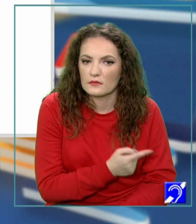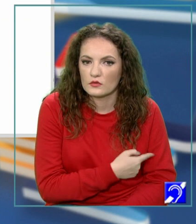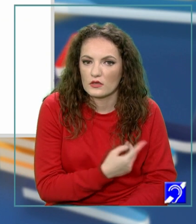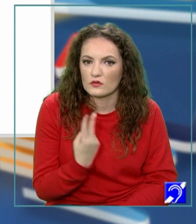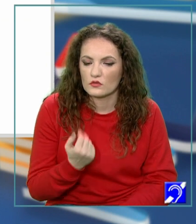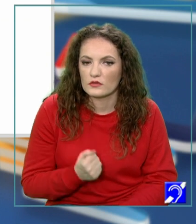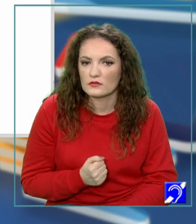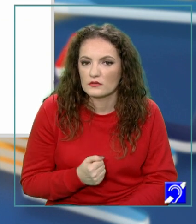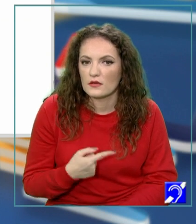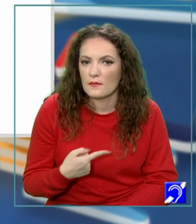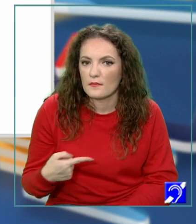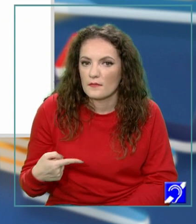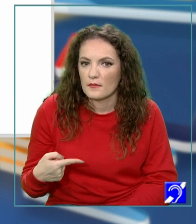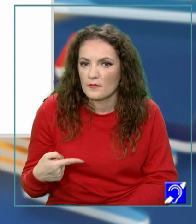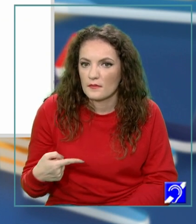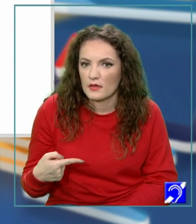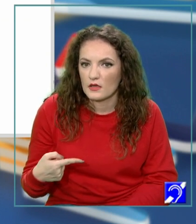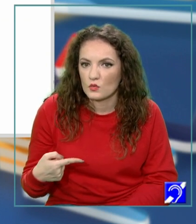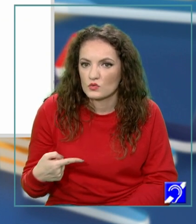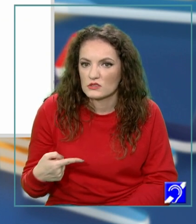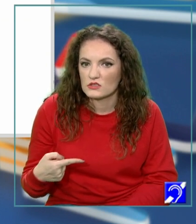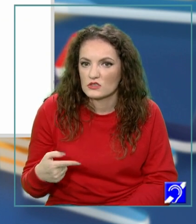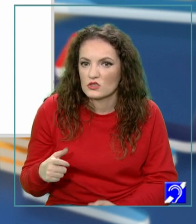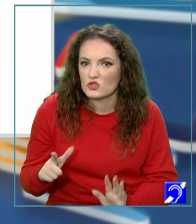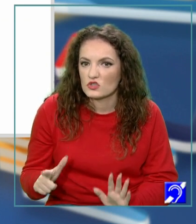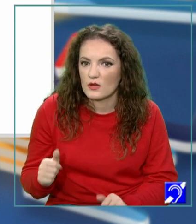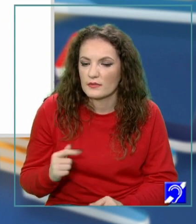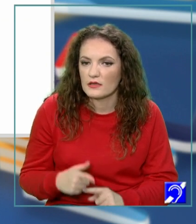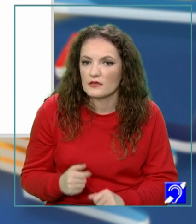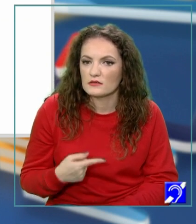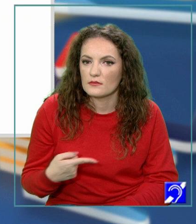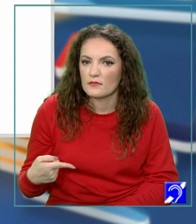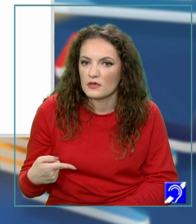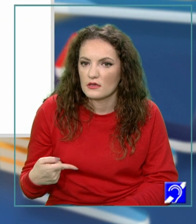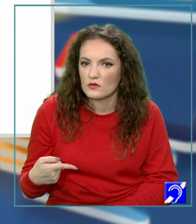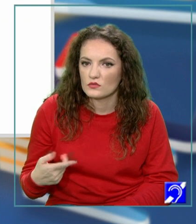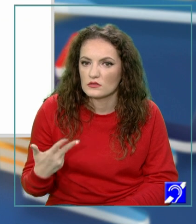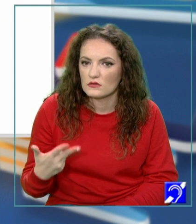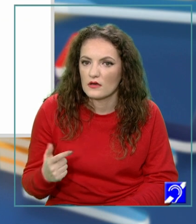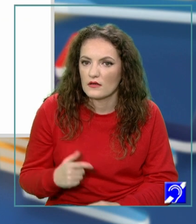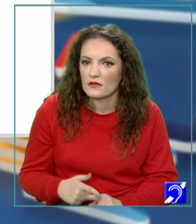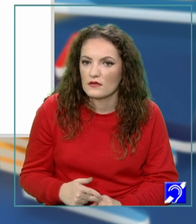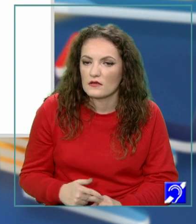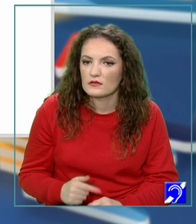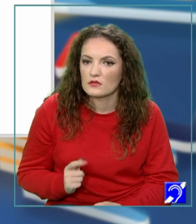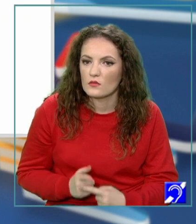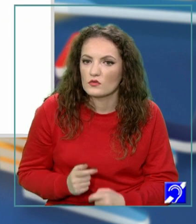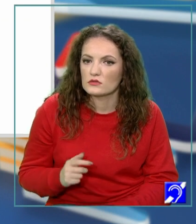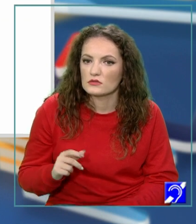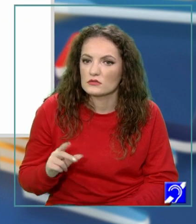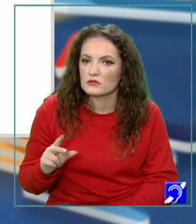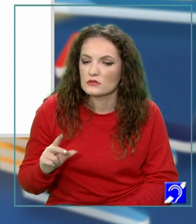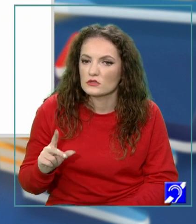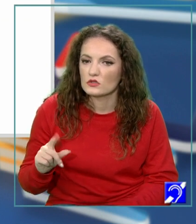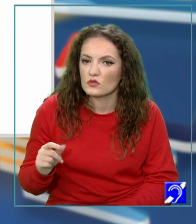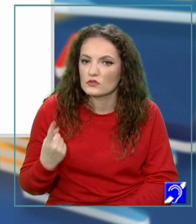descompune termenul minus 10x în minus 7x minus 3x plus 21. Exact cum mi-am scris, între primii doi voi da factor comun.